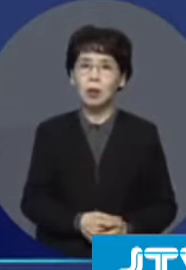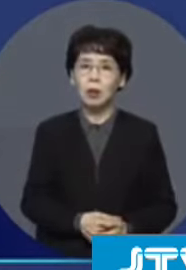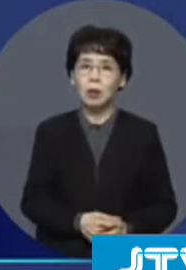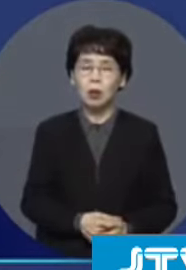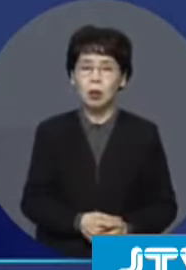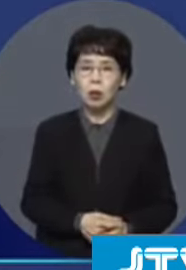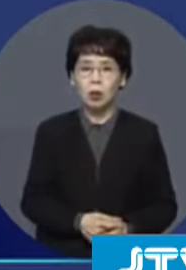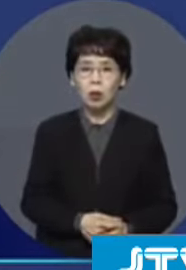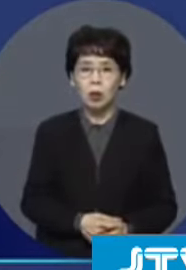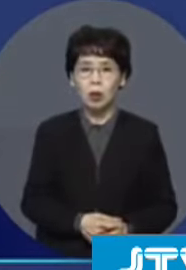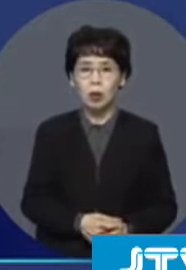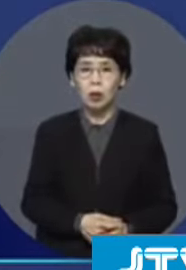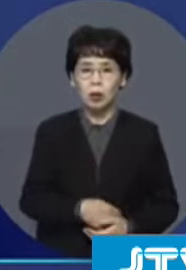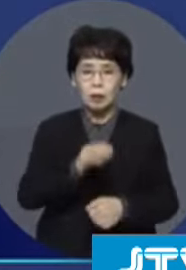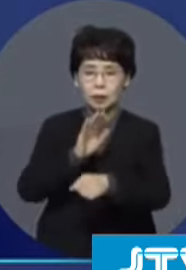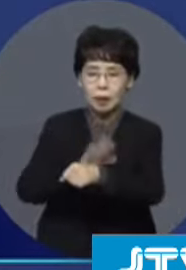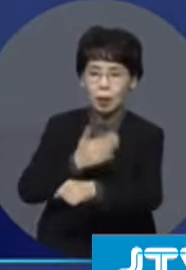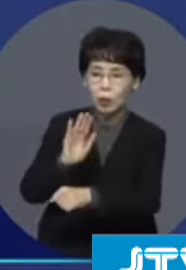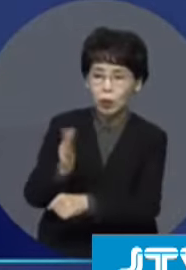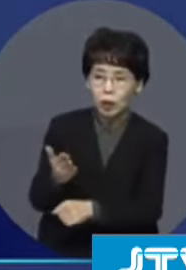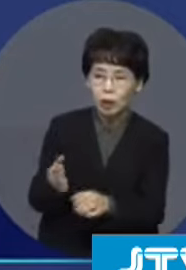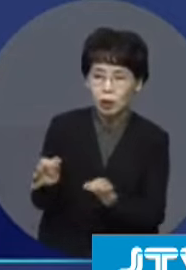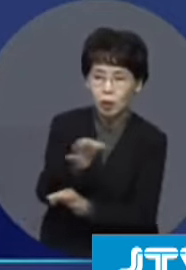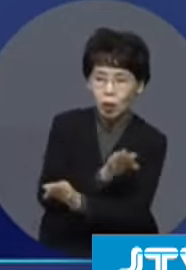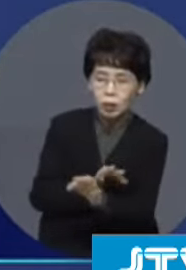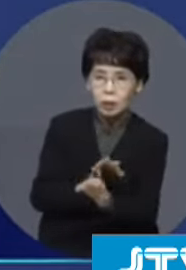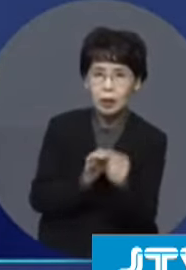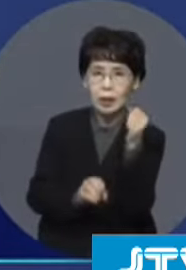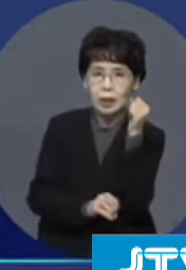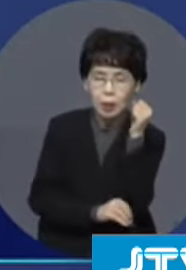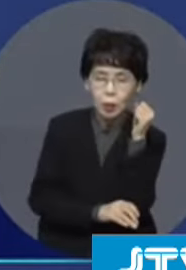좀 잘못된 어떤 경제 기조,